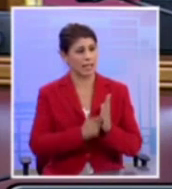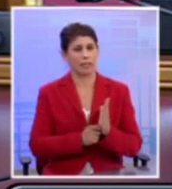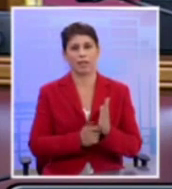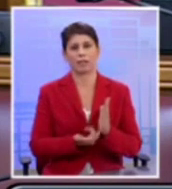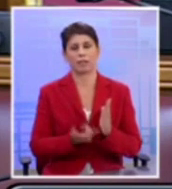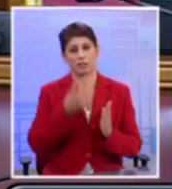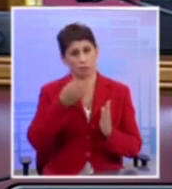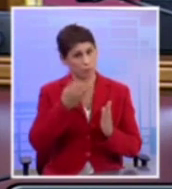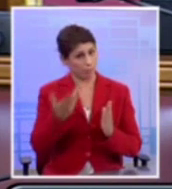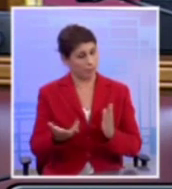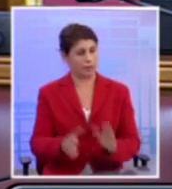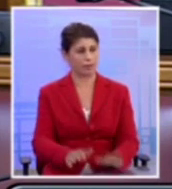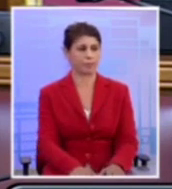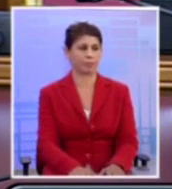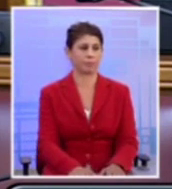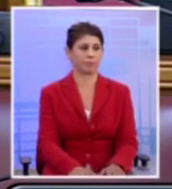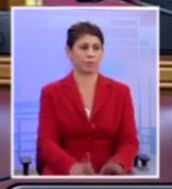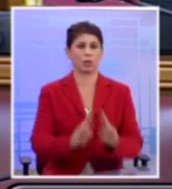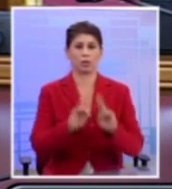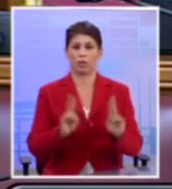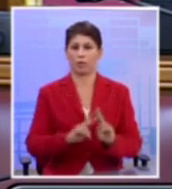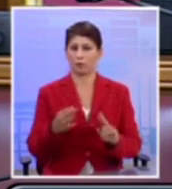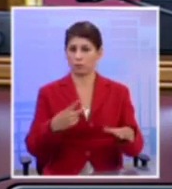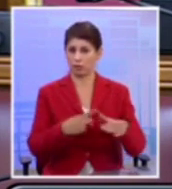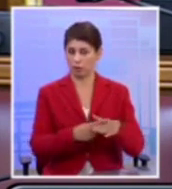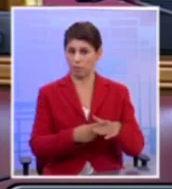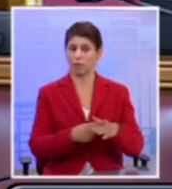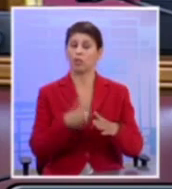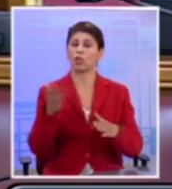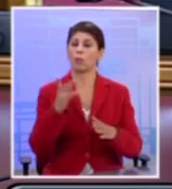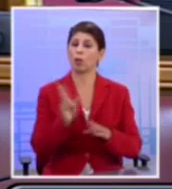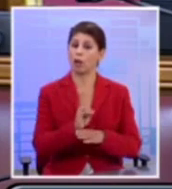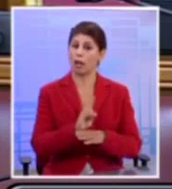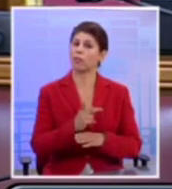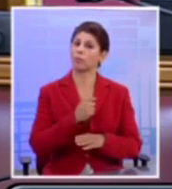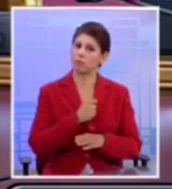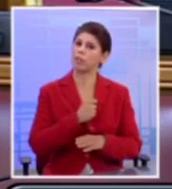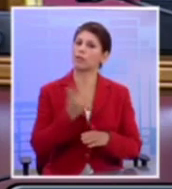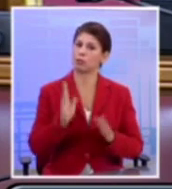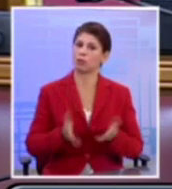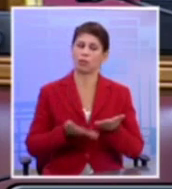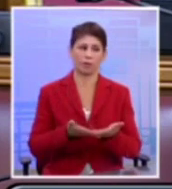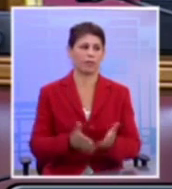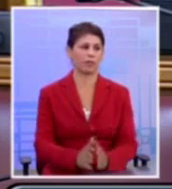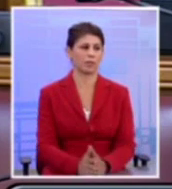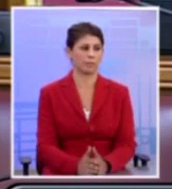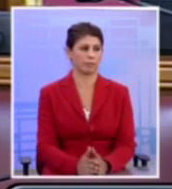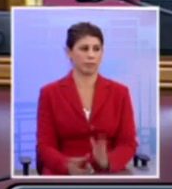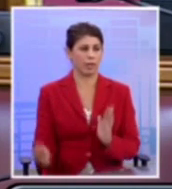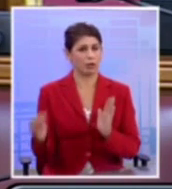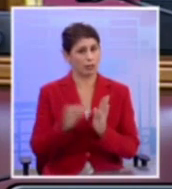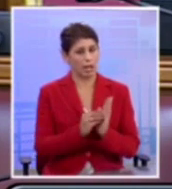στις οποίες αναφερθήκατε του Διεθνούς Νομισματικού Ταμείου και όποιο άλλο έγγραφο κρίνετε χρήσιμο. Okay. Θα το